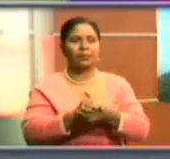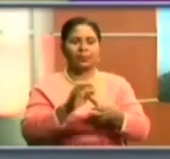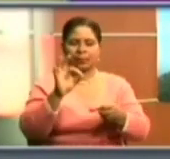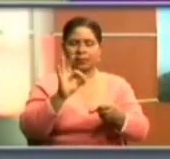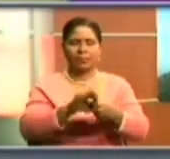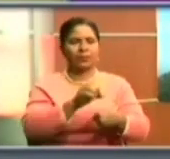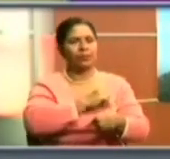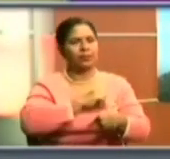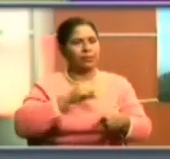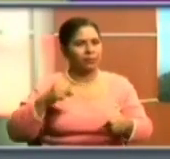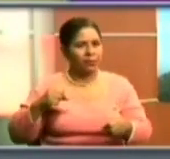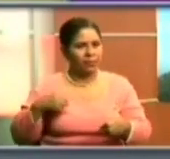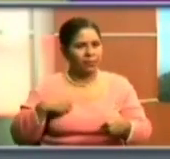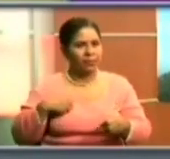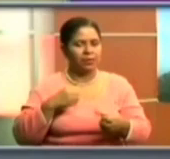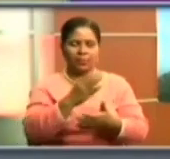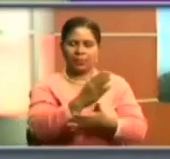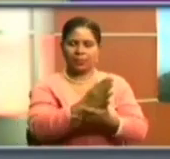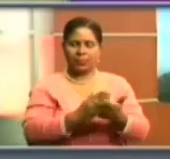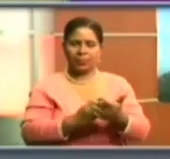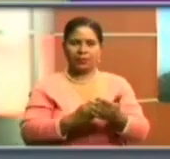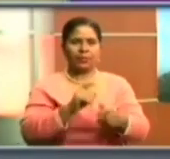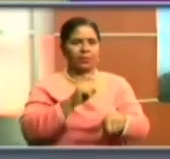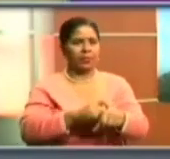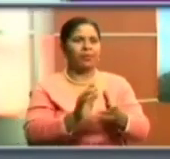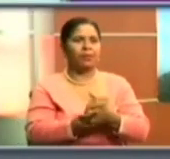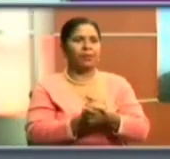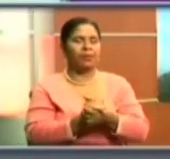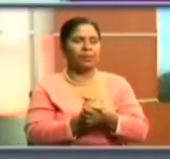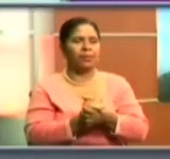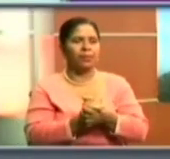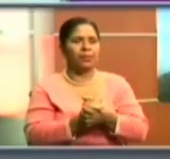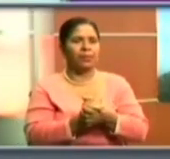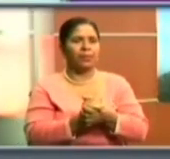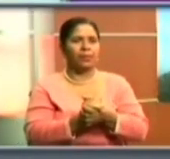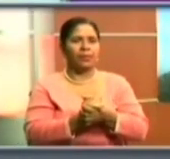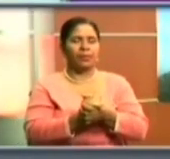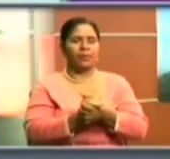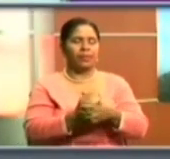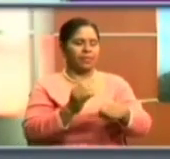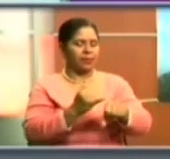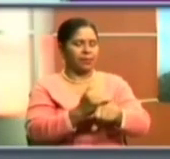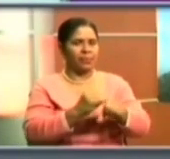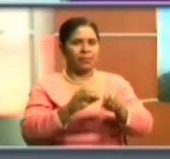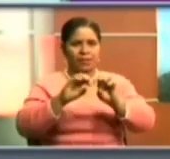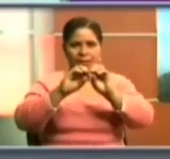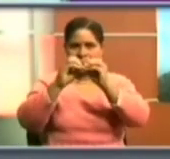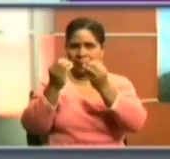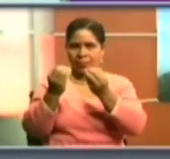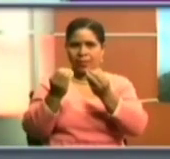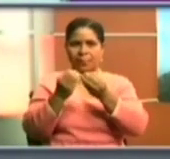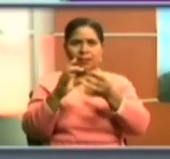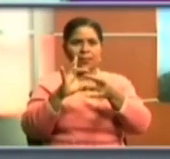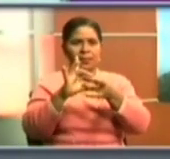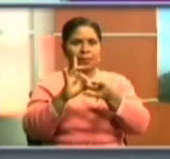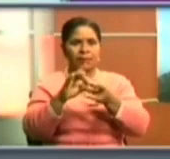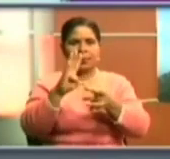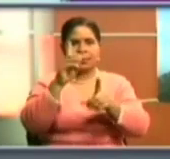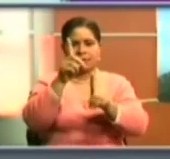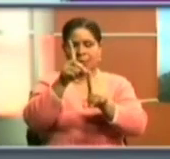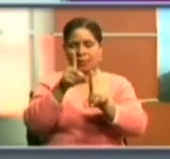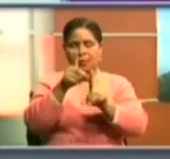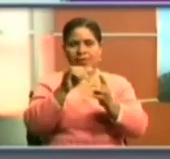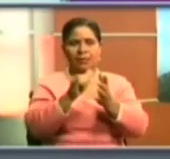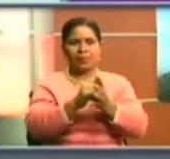sénateur minimum tiers sénat la fête même là renouvellement chambre député. Sous initiative organisation collectif 4